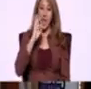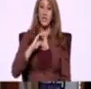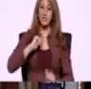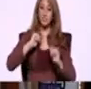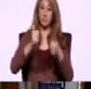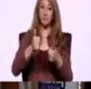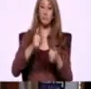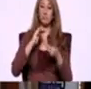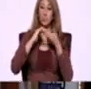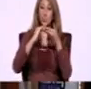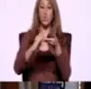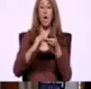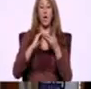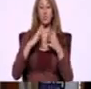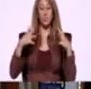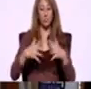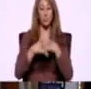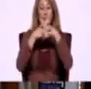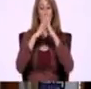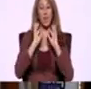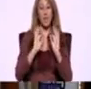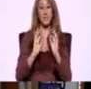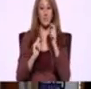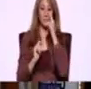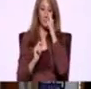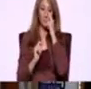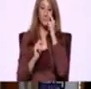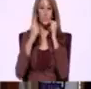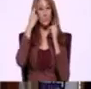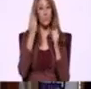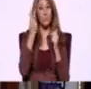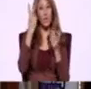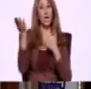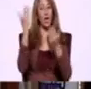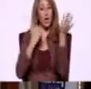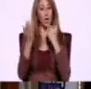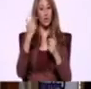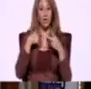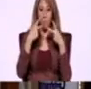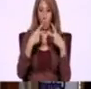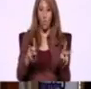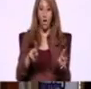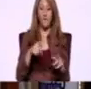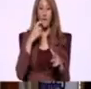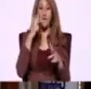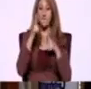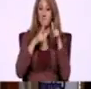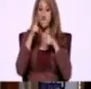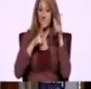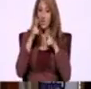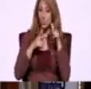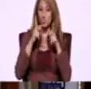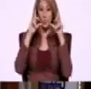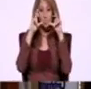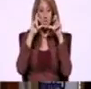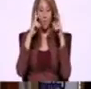فقراته، وكمان احنا بنقبل كل مقترحاتكم وافكاركم وفيديوهاتكم